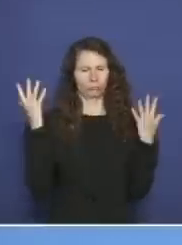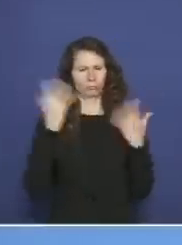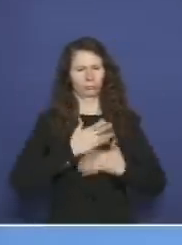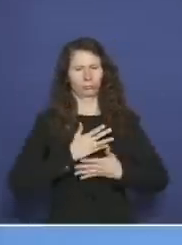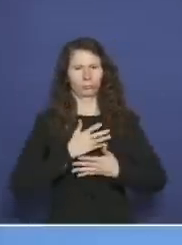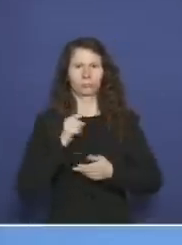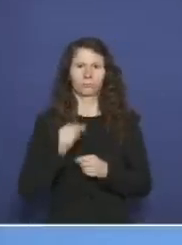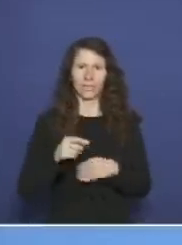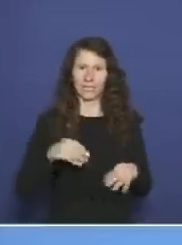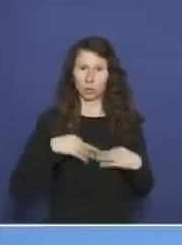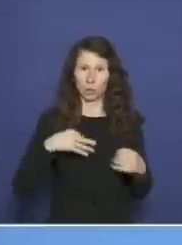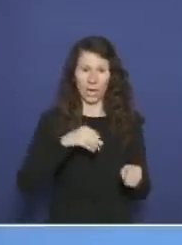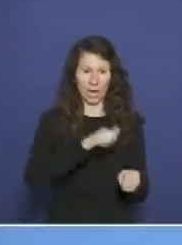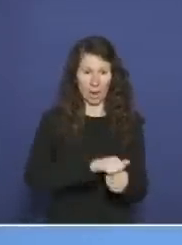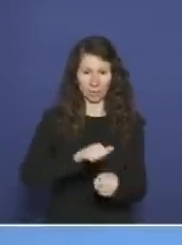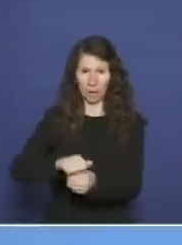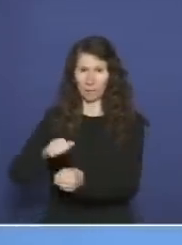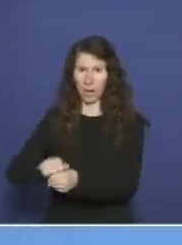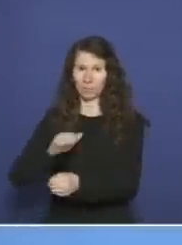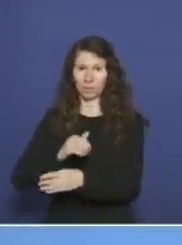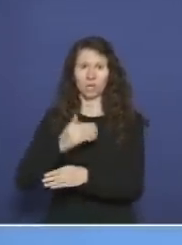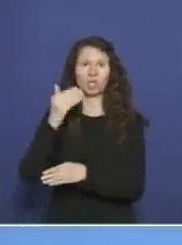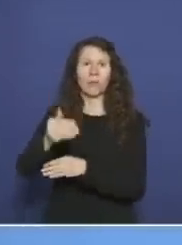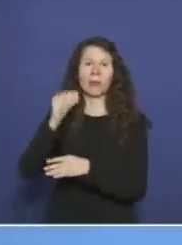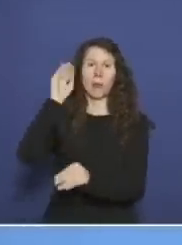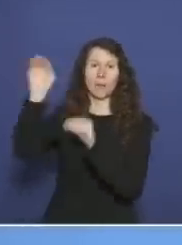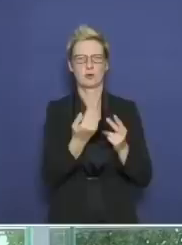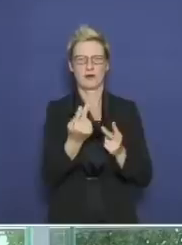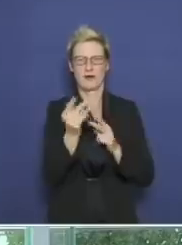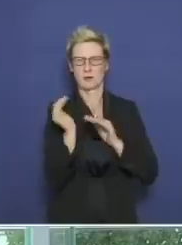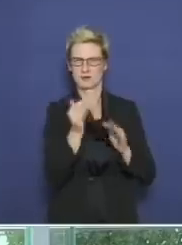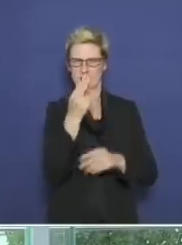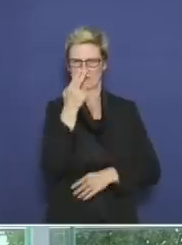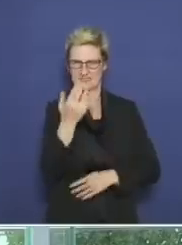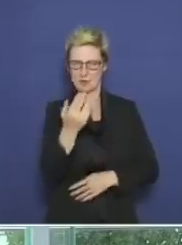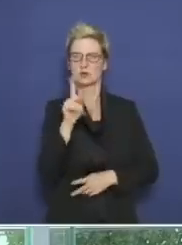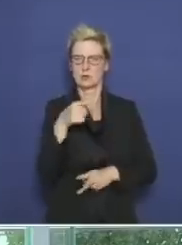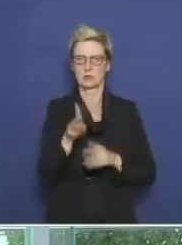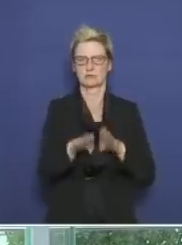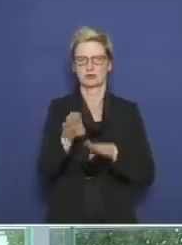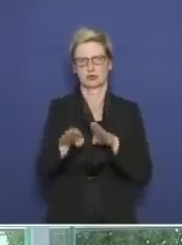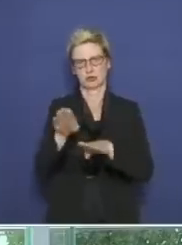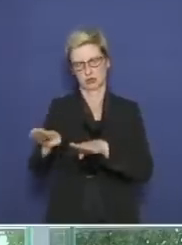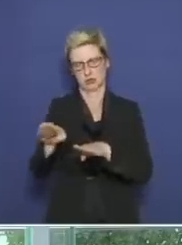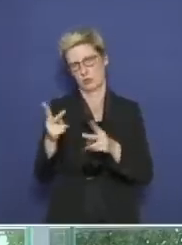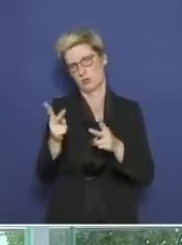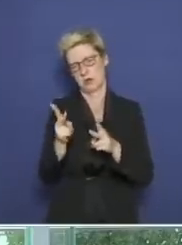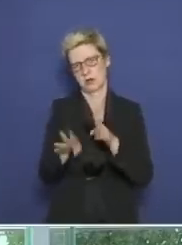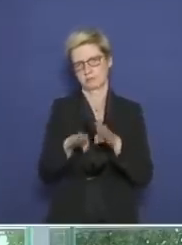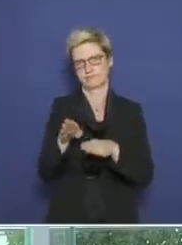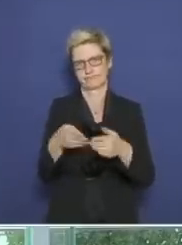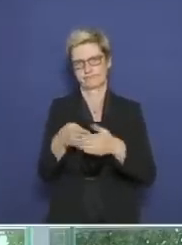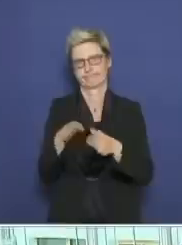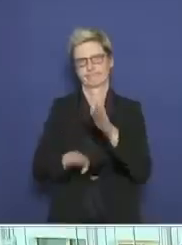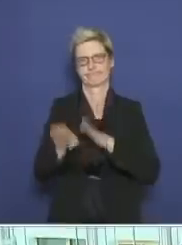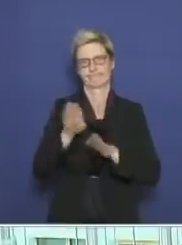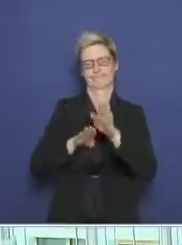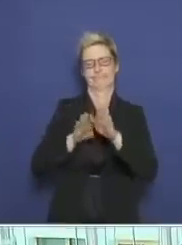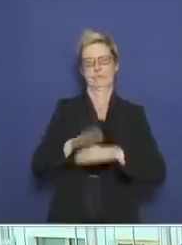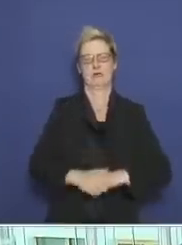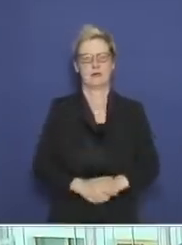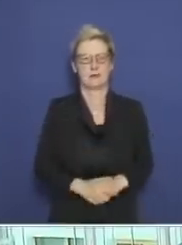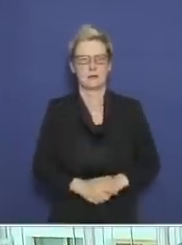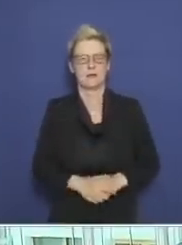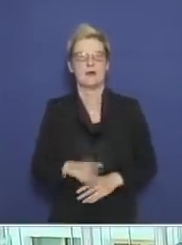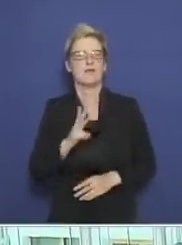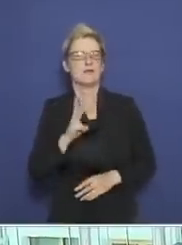aus den Gesundheitsämtern, die verändern das dann noch. Und das ist der Grund dafür. Frau Spiekermann. Ich habe jetzt eine Frage zu Tests. Ne?